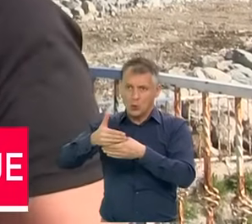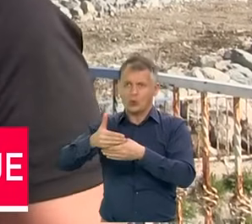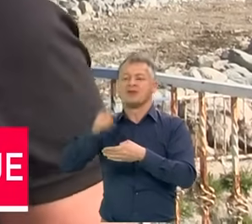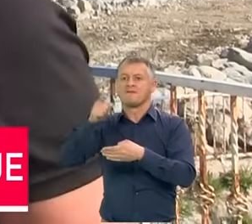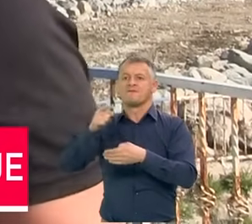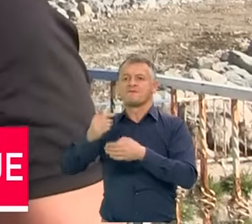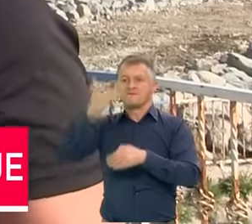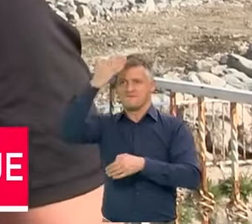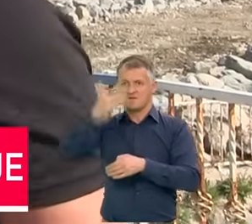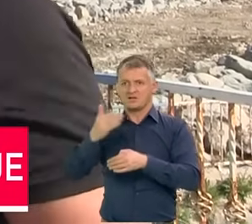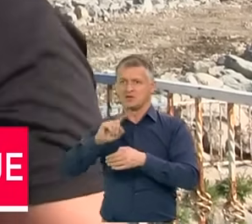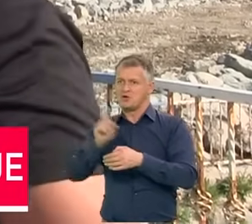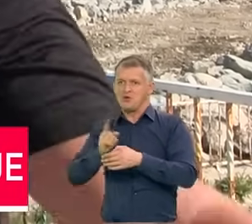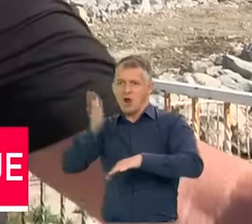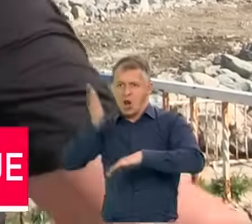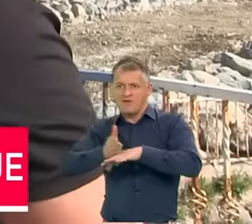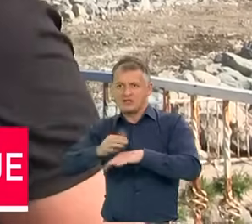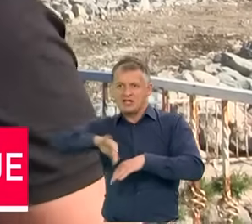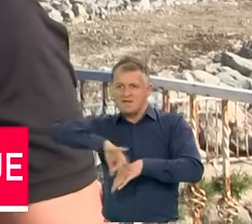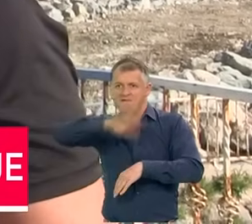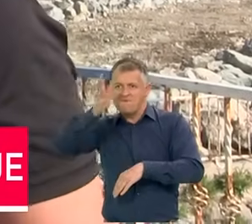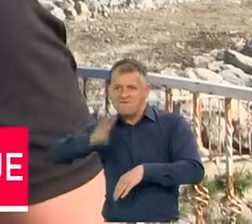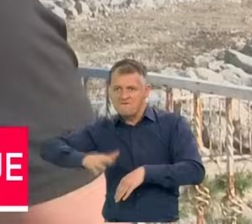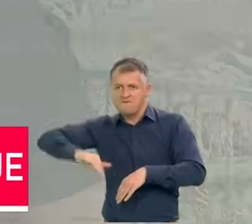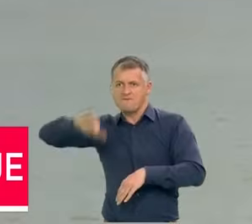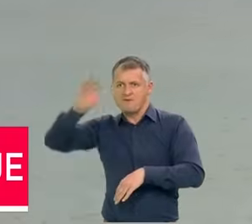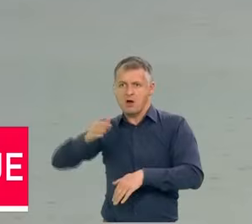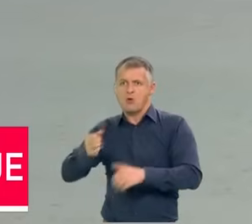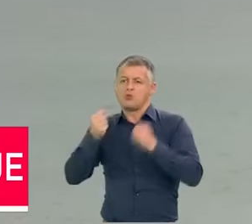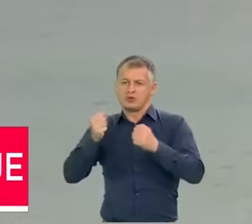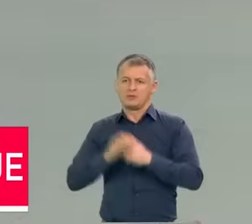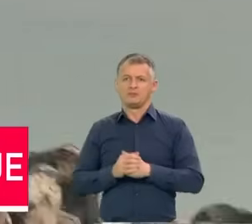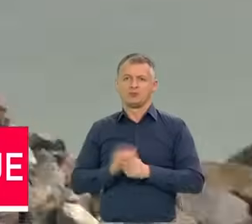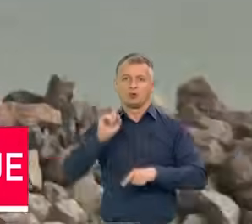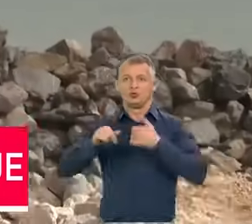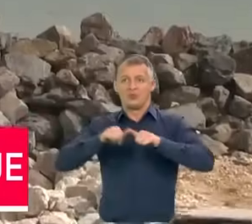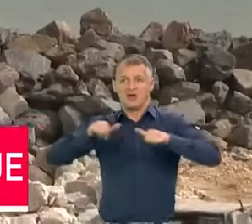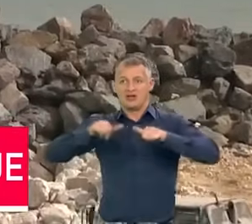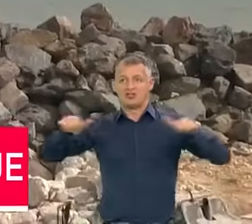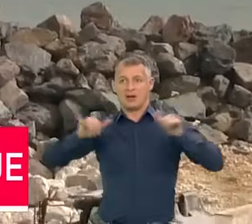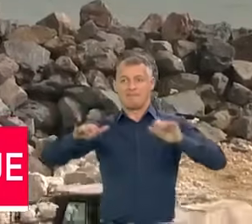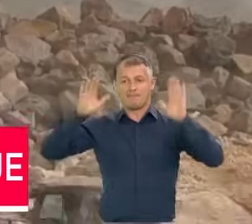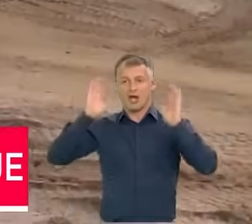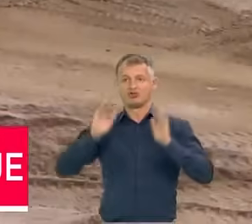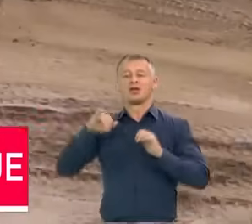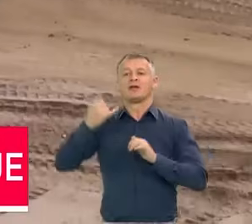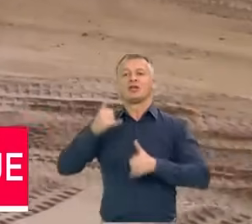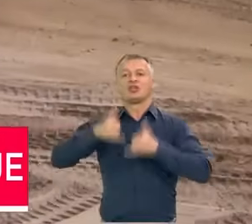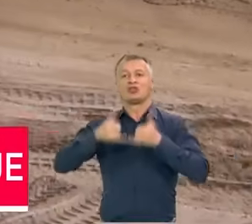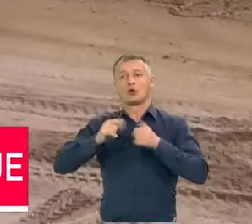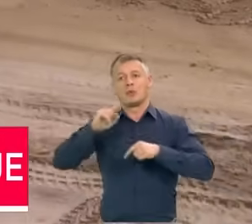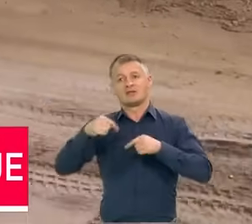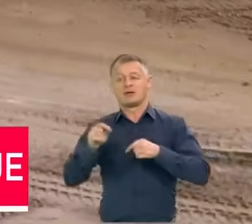direct în în plajă Cum e la Costinești câe era marea deschisă după lărgirea plajei inginerii vor trece la etapa a doua